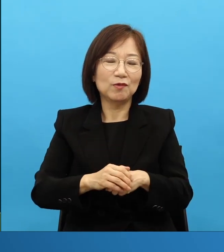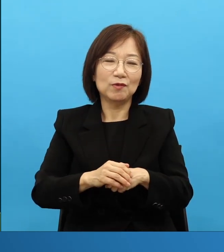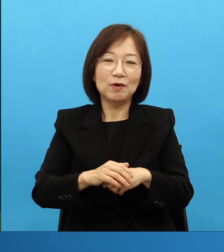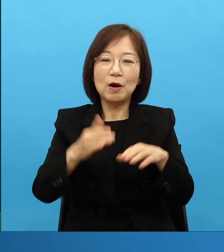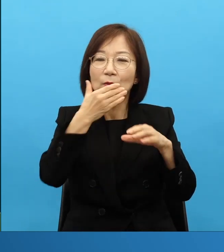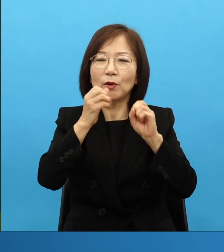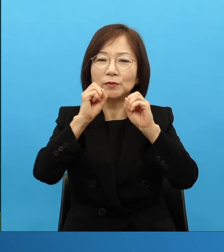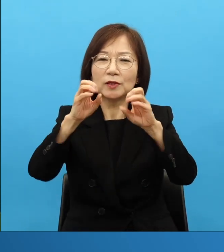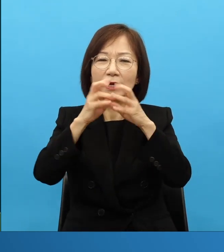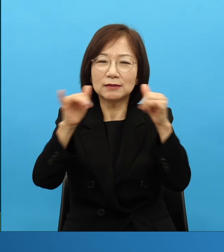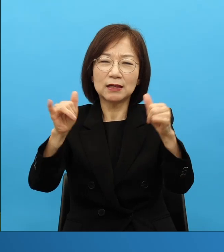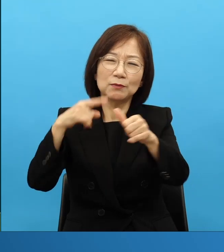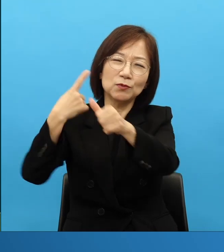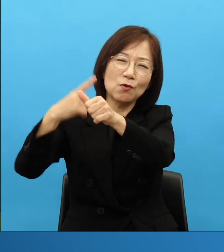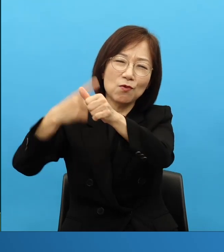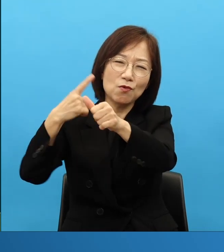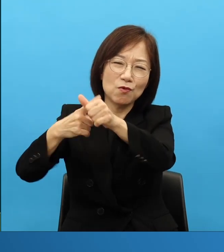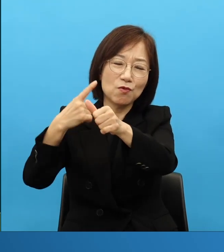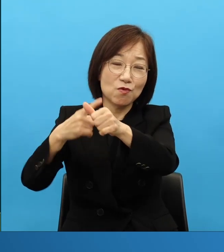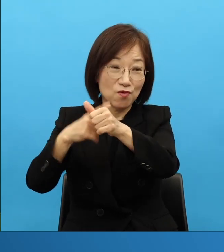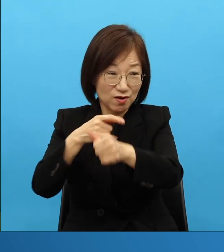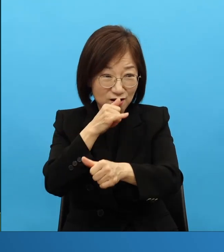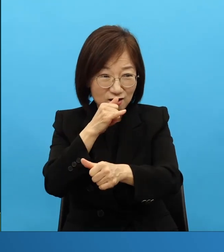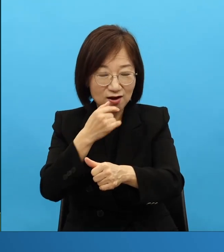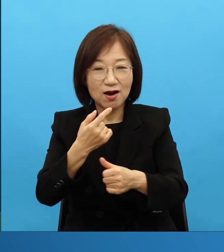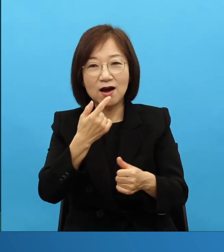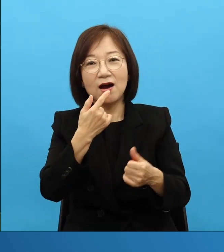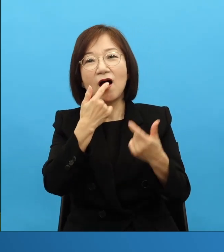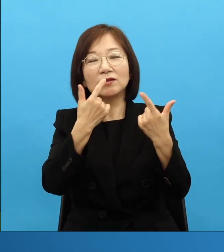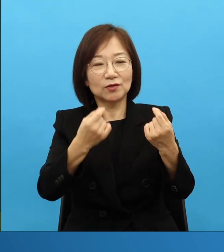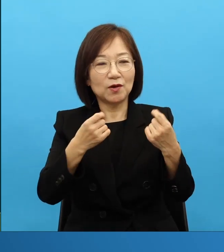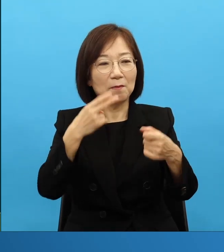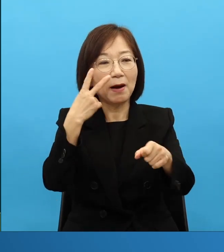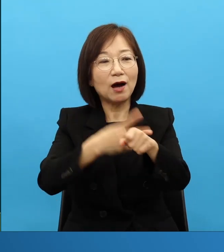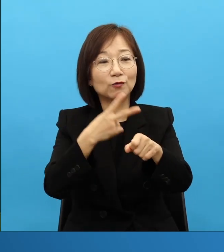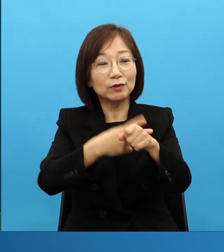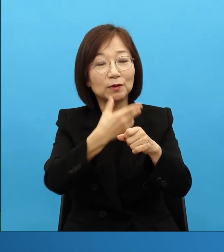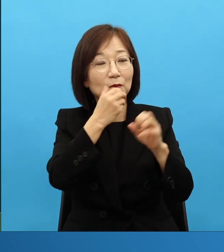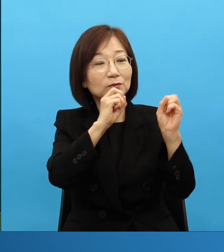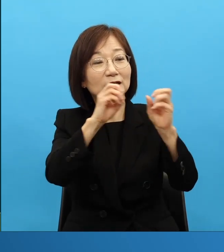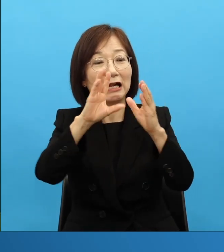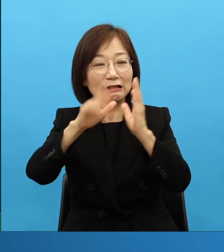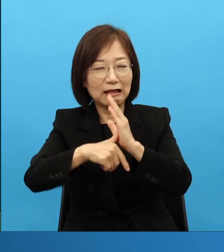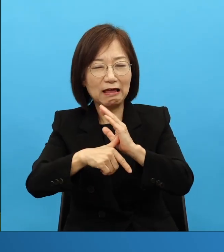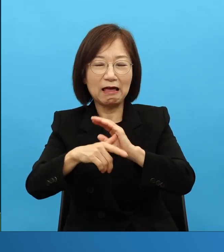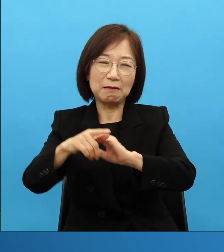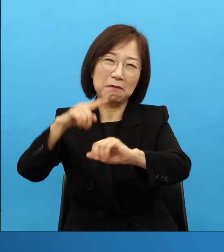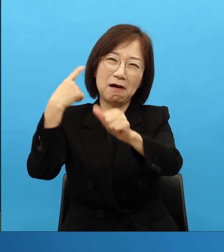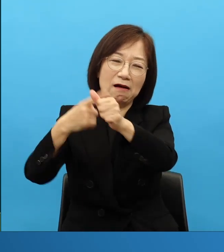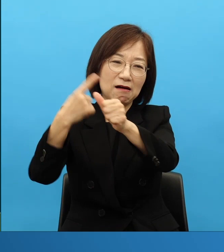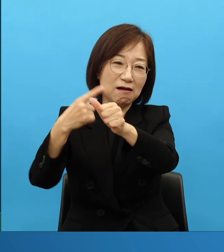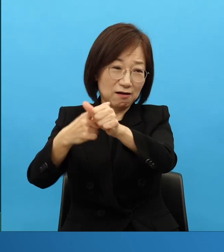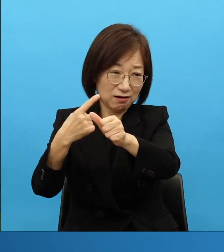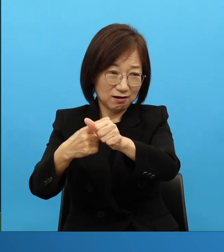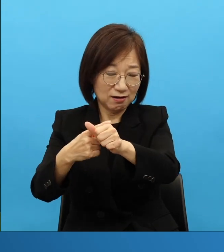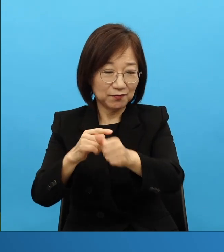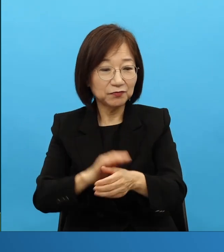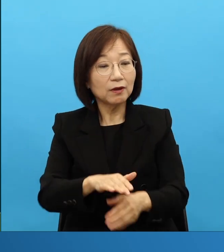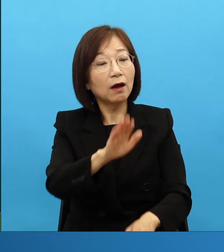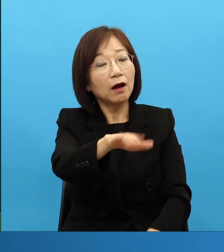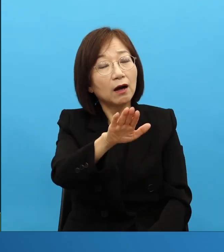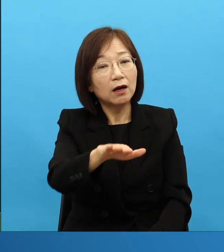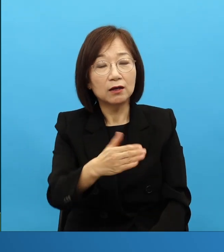gospel. They can barely eat, yet they're criticizing the gospel. 구절에 얘기했어요. This is what they said. 유대인이나 헬라인이나